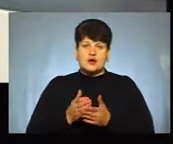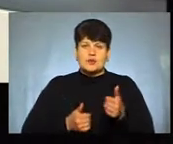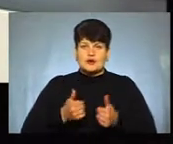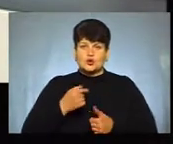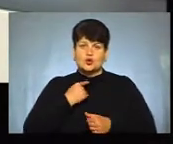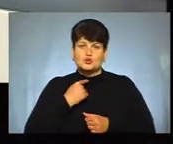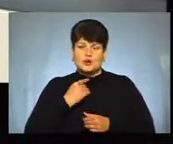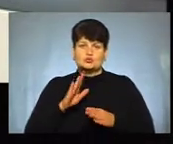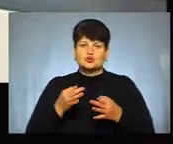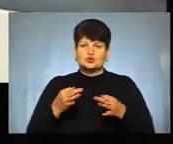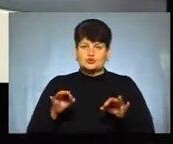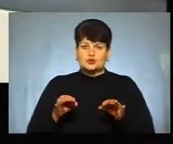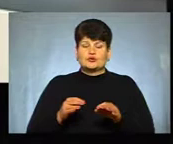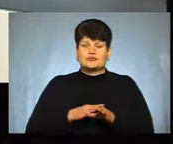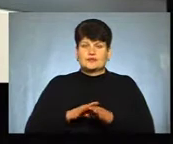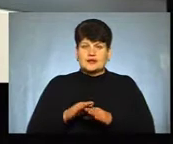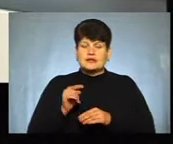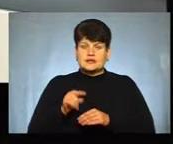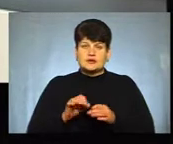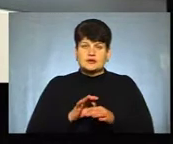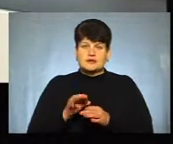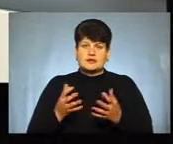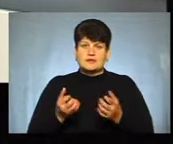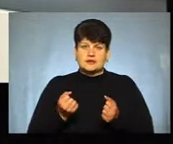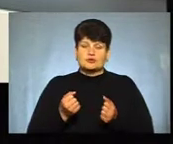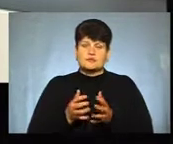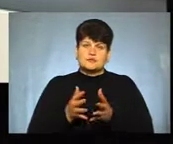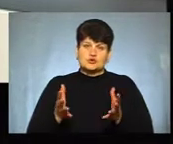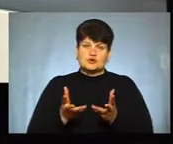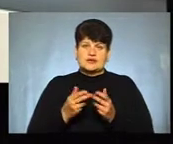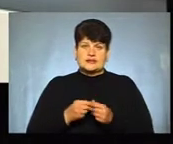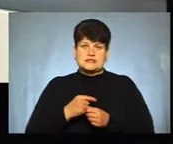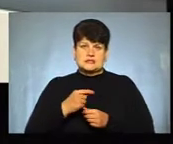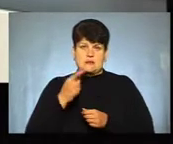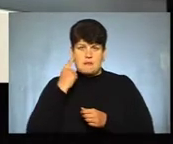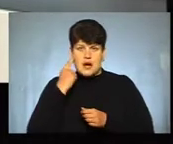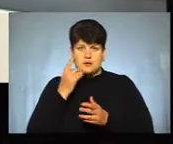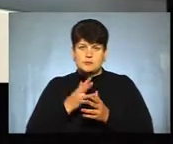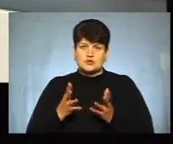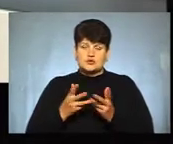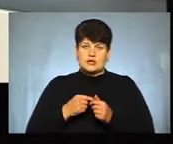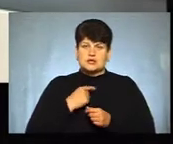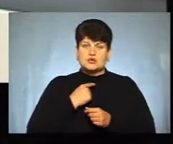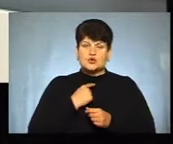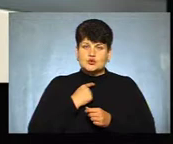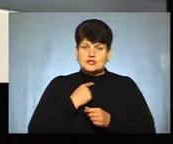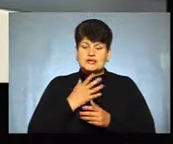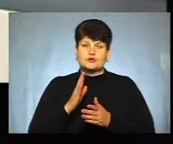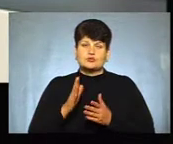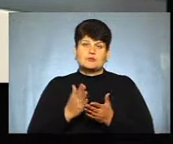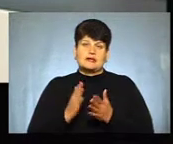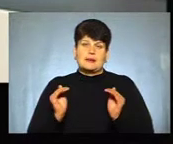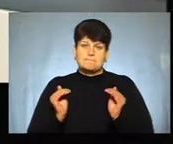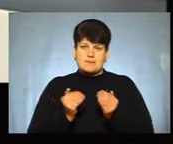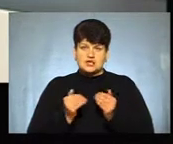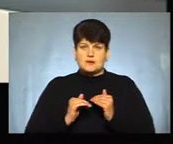тобто будуть допущені до реалізації ті проекти, які наберуть найбільшу кількість балів, найбільшу кількість голосів. Але ж ті проекти, які наберуть менше